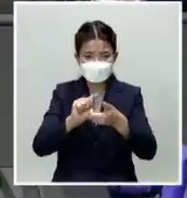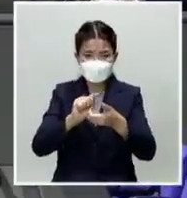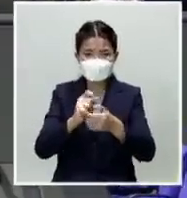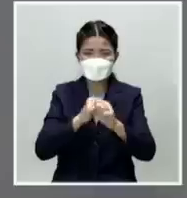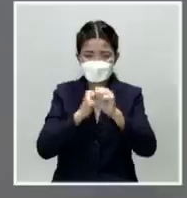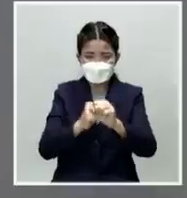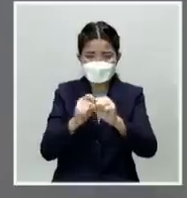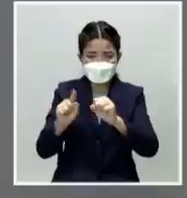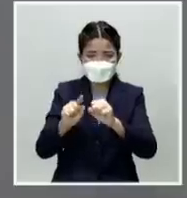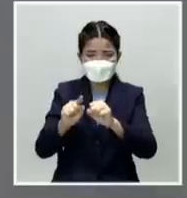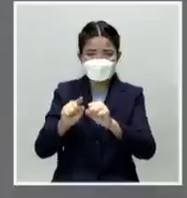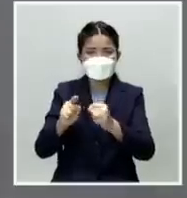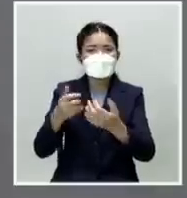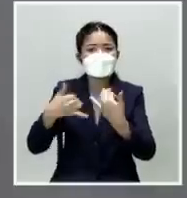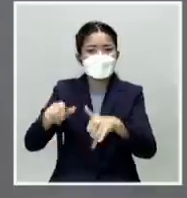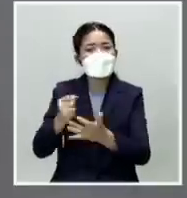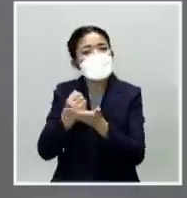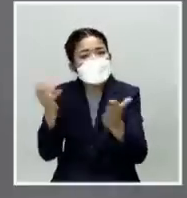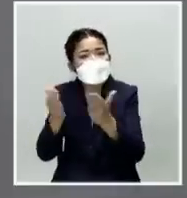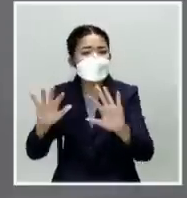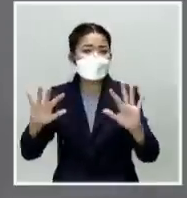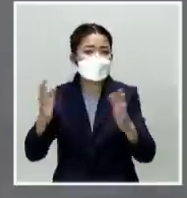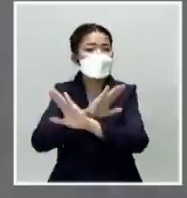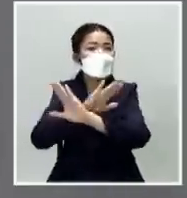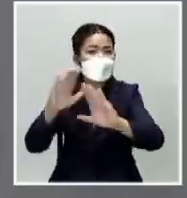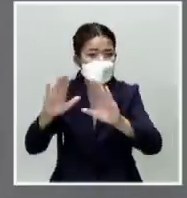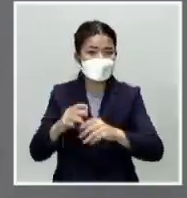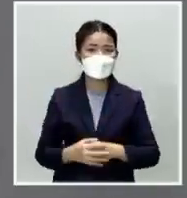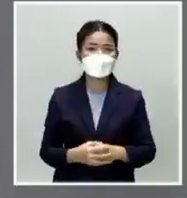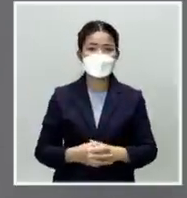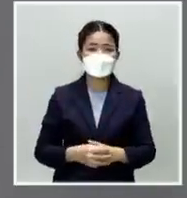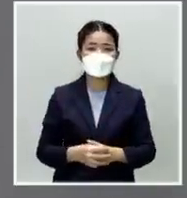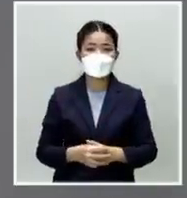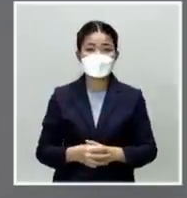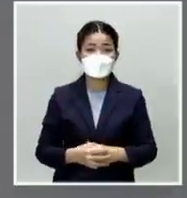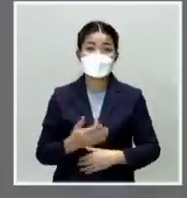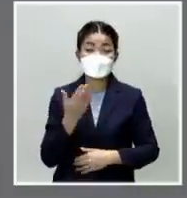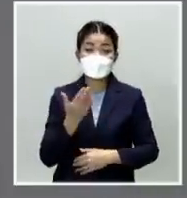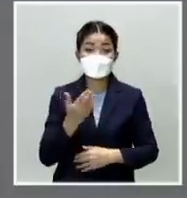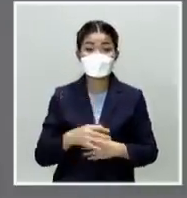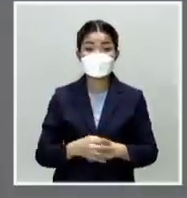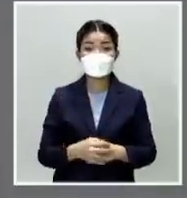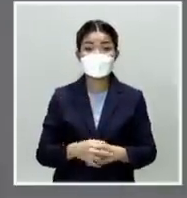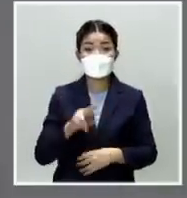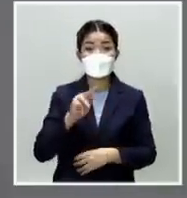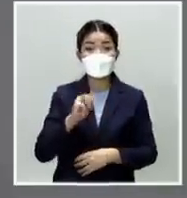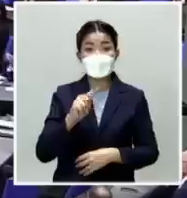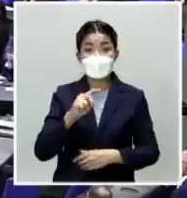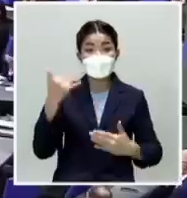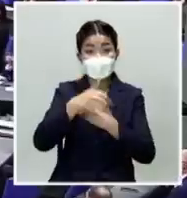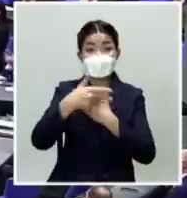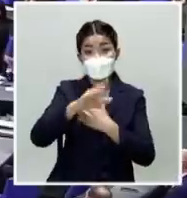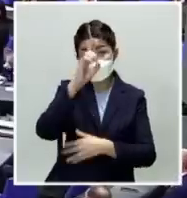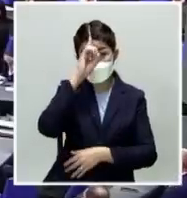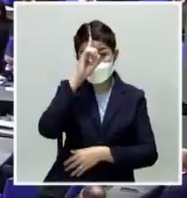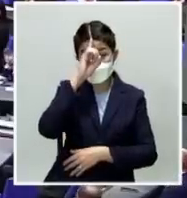ที่รุนแรงซึ่งครอบคลุมแง่มุมต่างๆรวมถึงโครงการ Nord Stream 2นะคะซึ่งแอนนาเลนาเบบ็อกก็คือรัฐมนตรีต่างประเทศของเยอรมนี